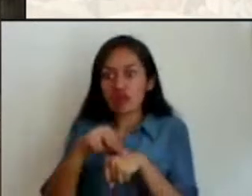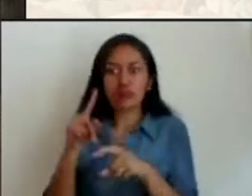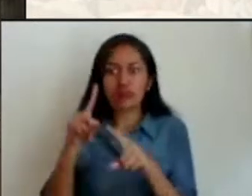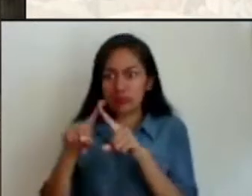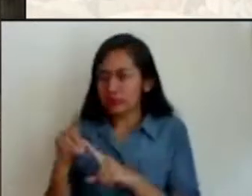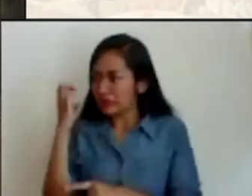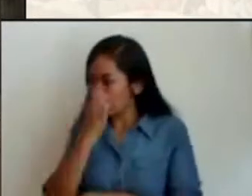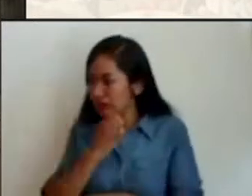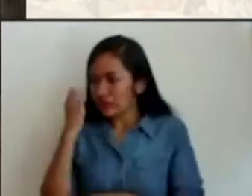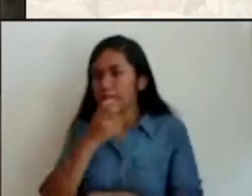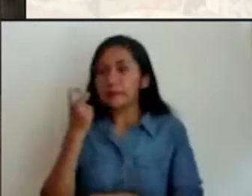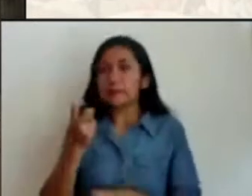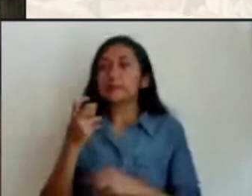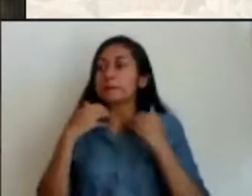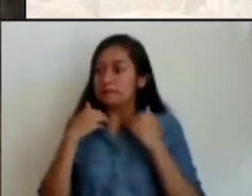peste bubónica.